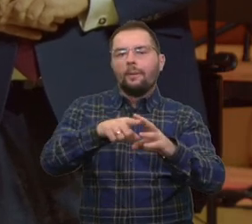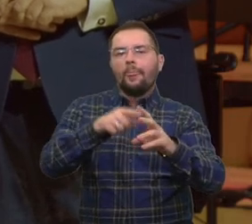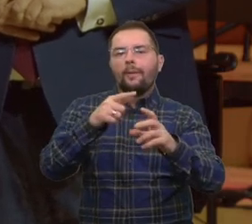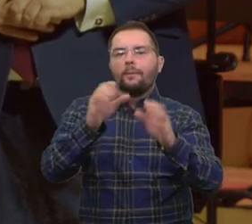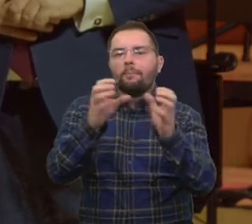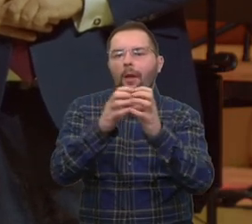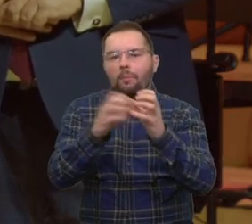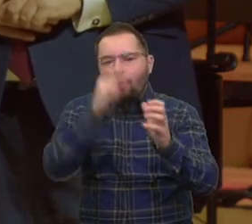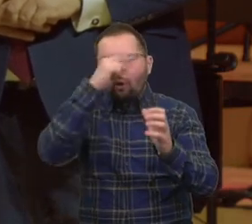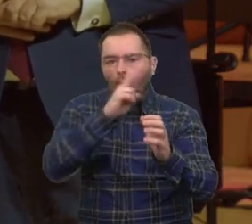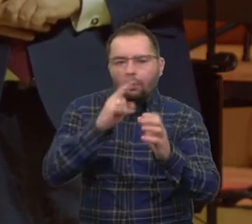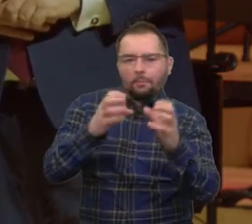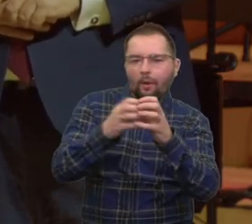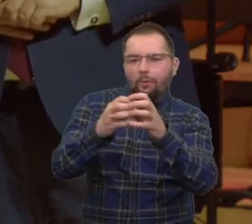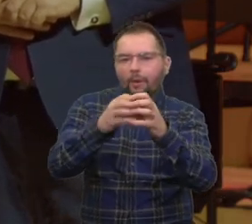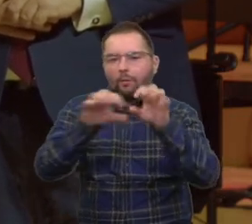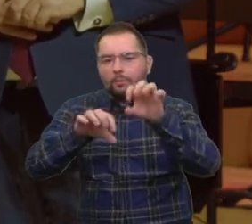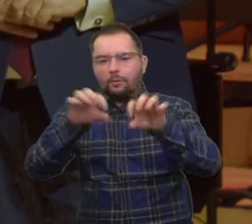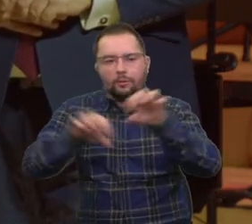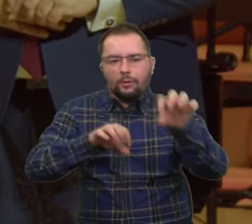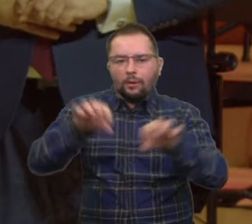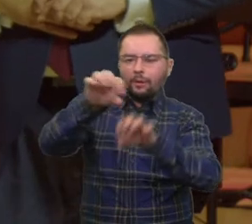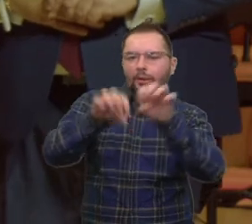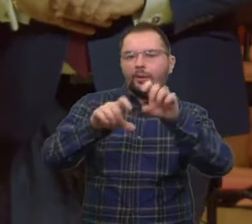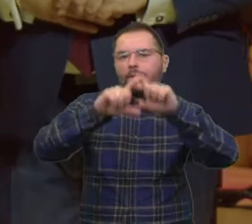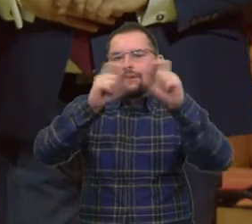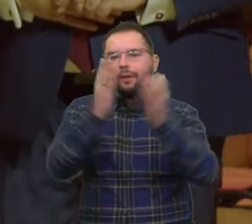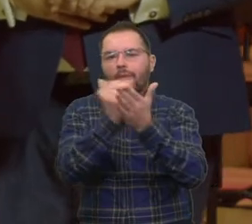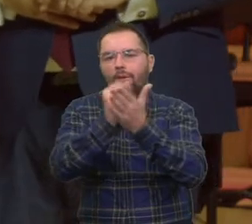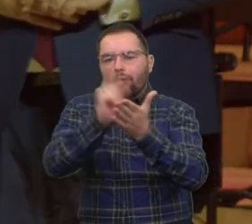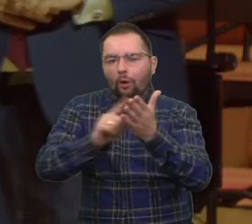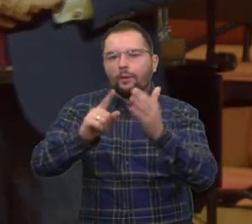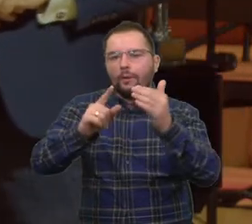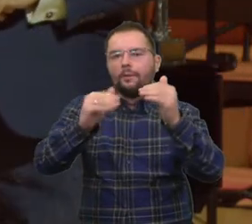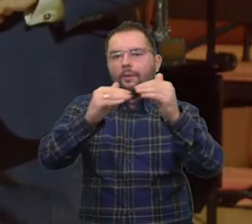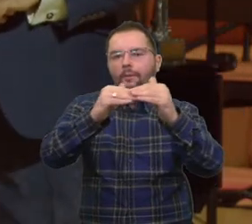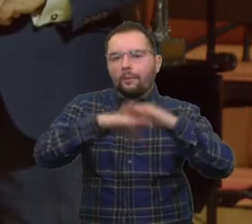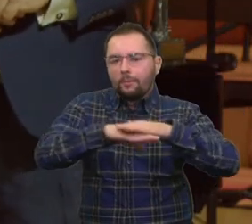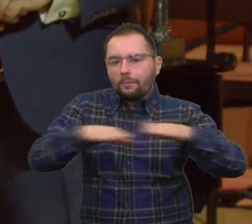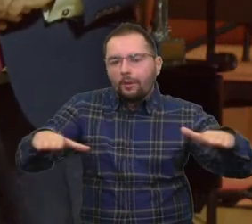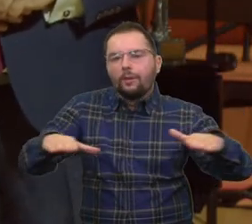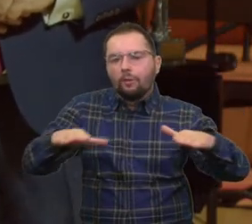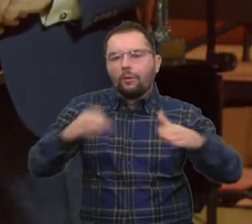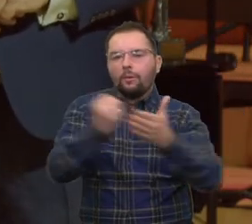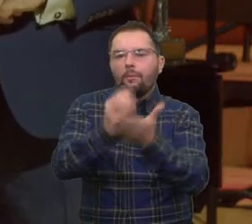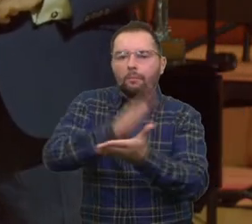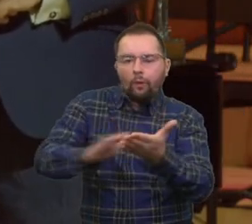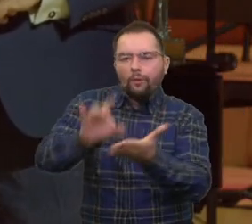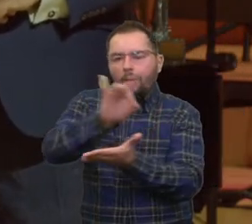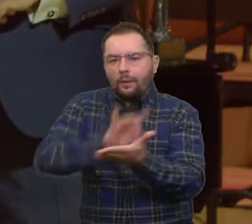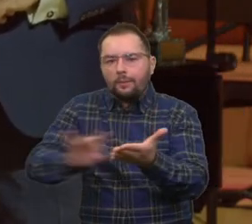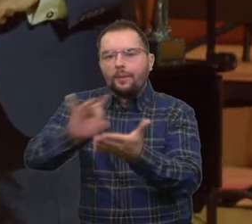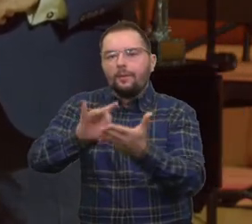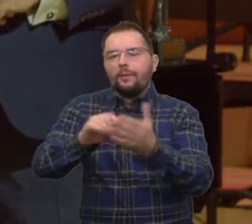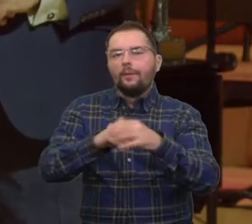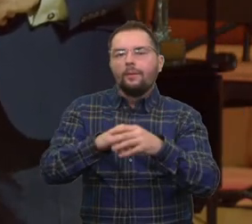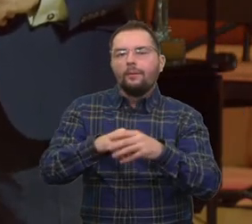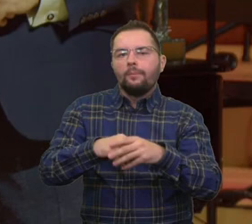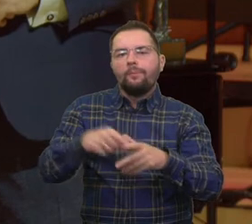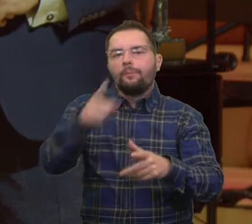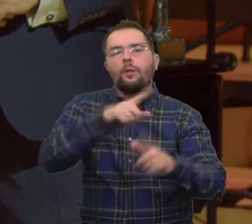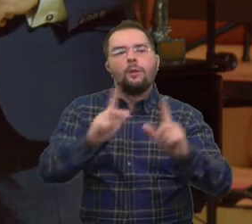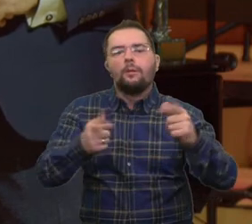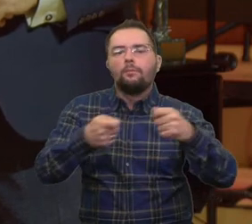naszych małych ojczyzn, bo przecież tworzymy te nasze małe ojczyzny na poziomie czy to gmin, czy powiatów. Myślę, że bez